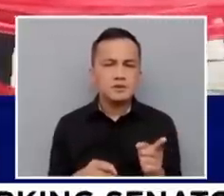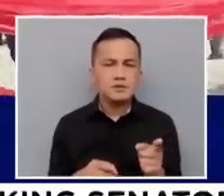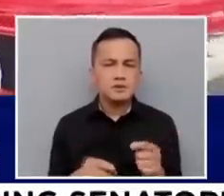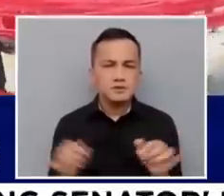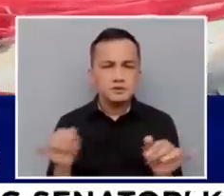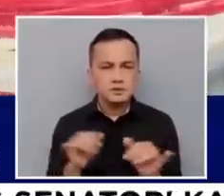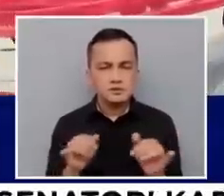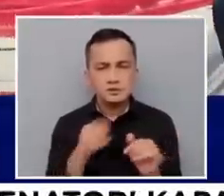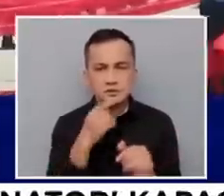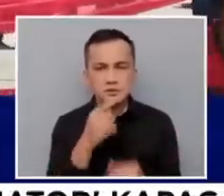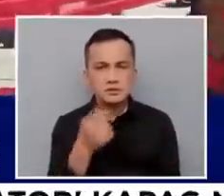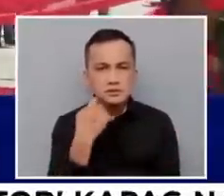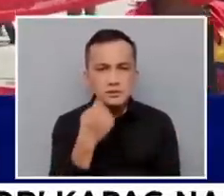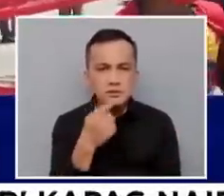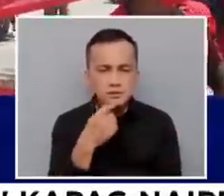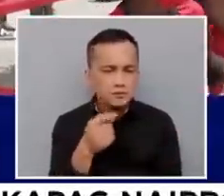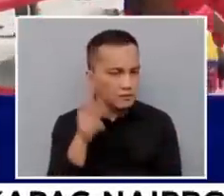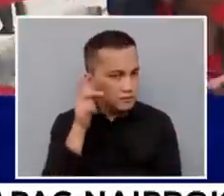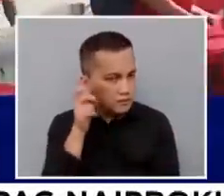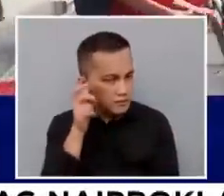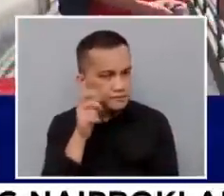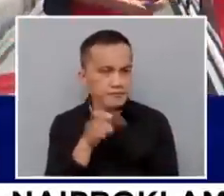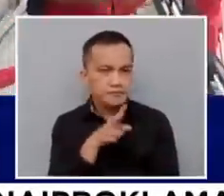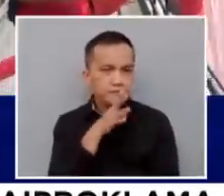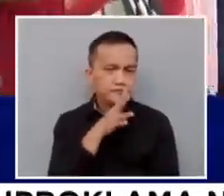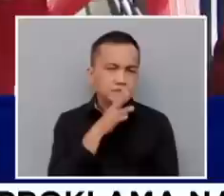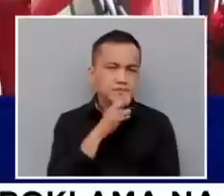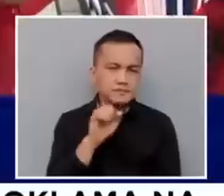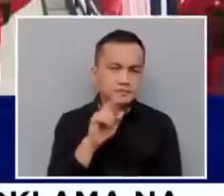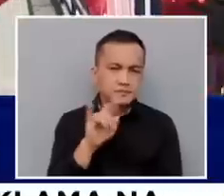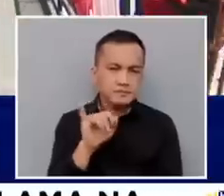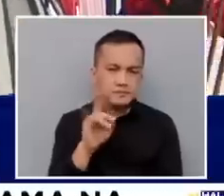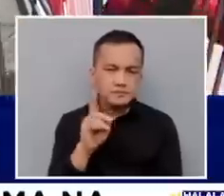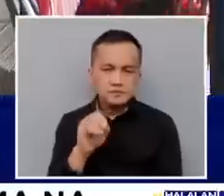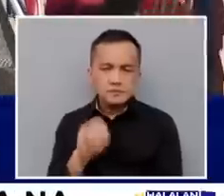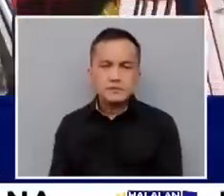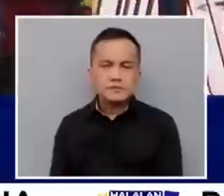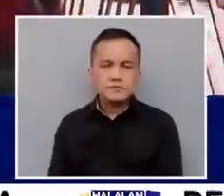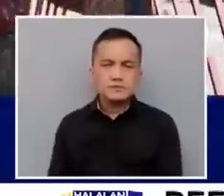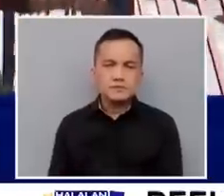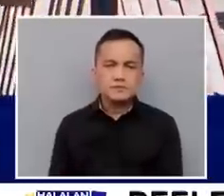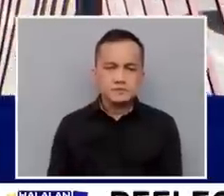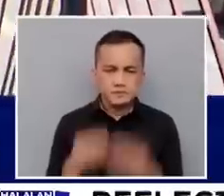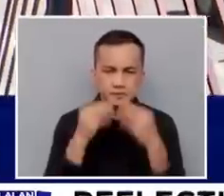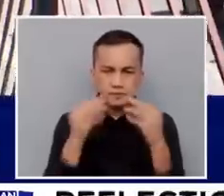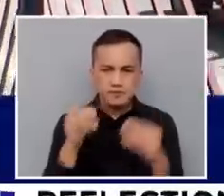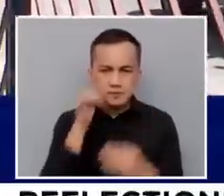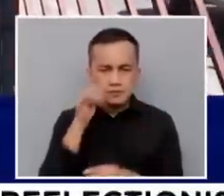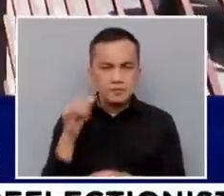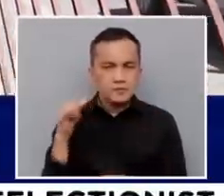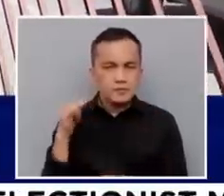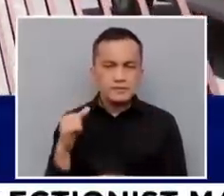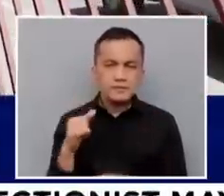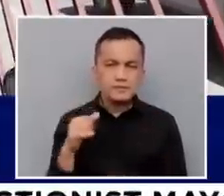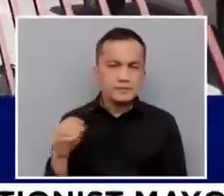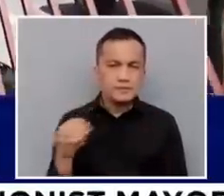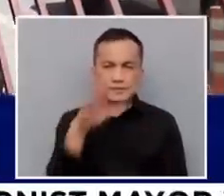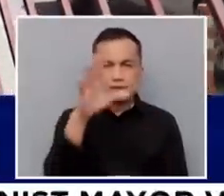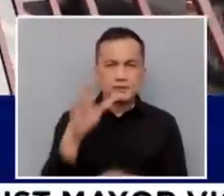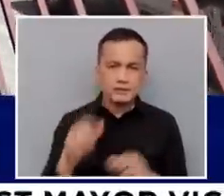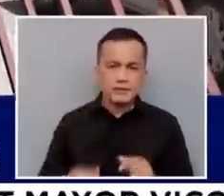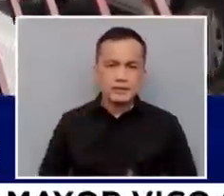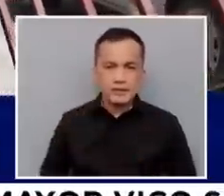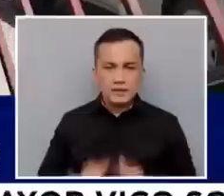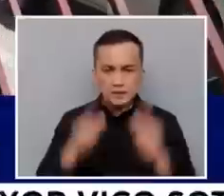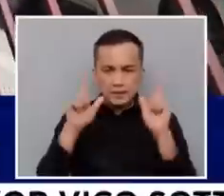ng nabanggit ninyo, no, naririnig ko nag-usap kayo dyan sa studio na nagbigay na siya ng mensahe kagabi. It was carried live at ng kanyang